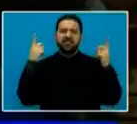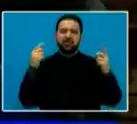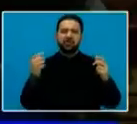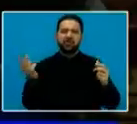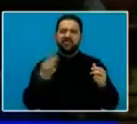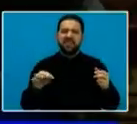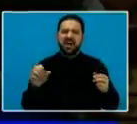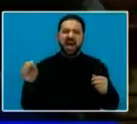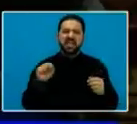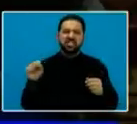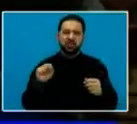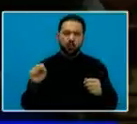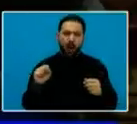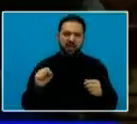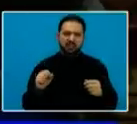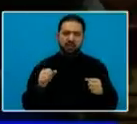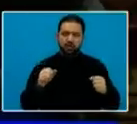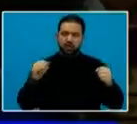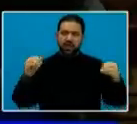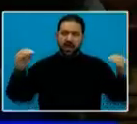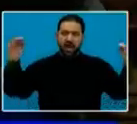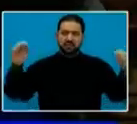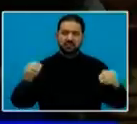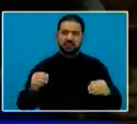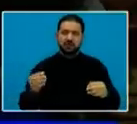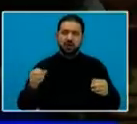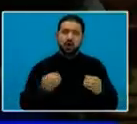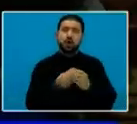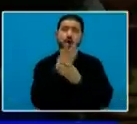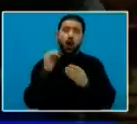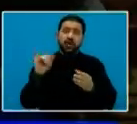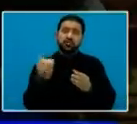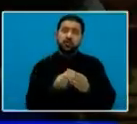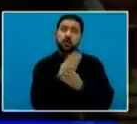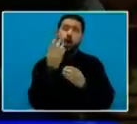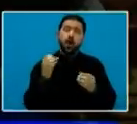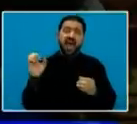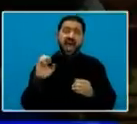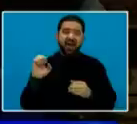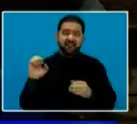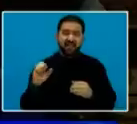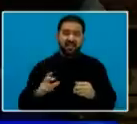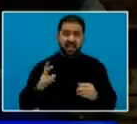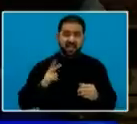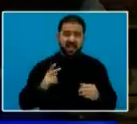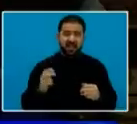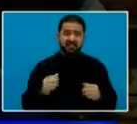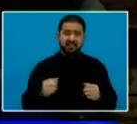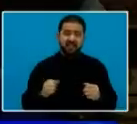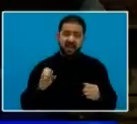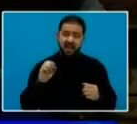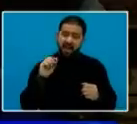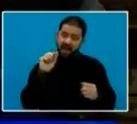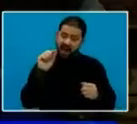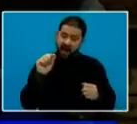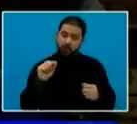situație probabil că generează noi și noi efecte. Dar este extrem de